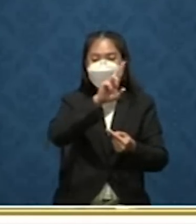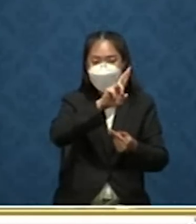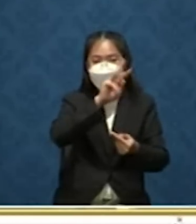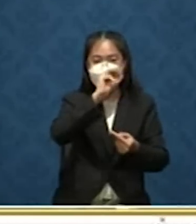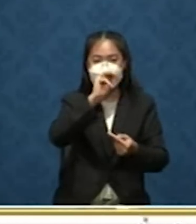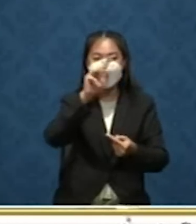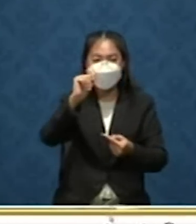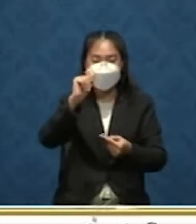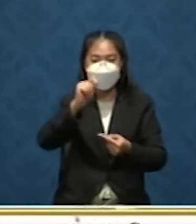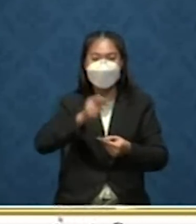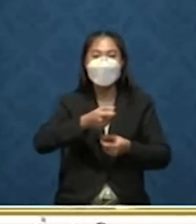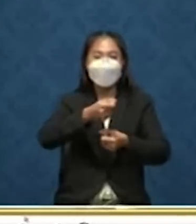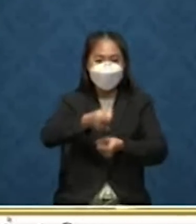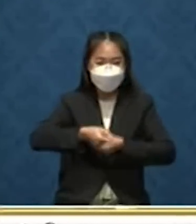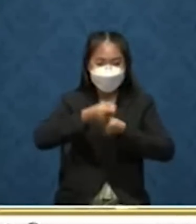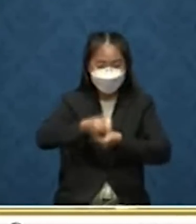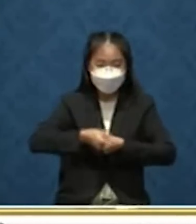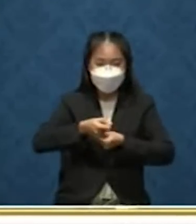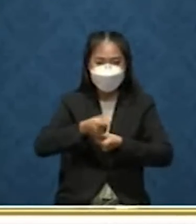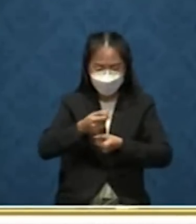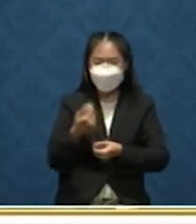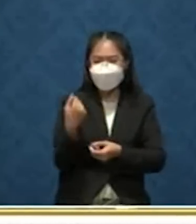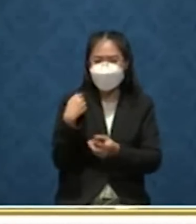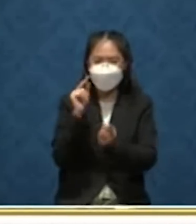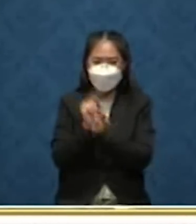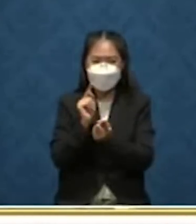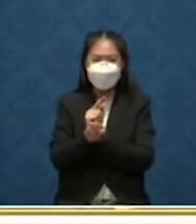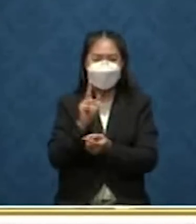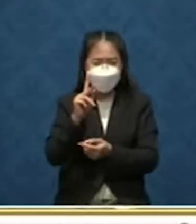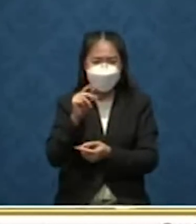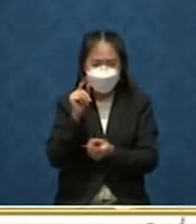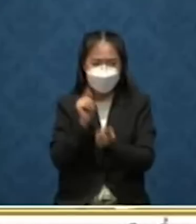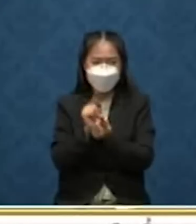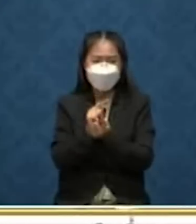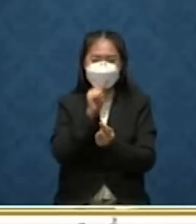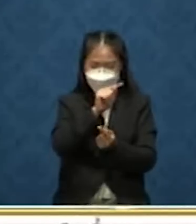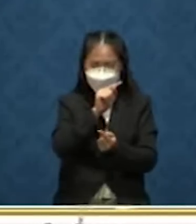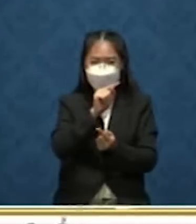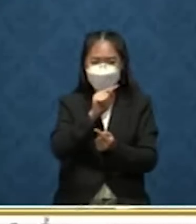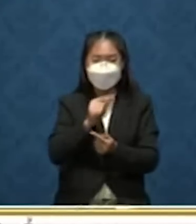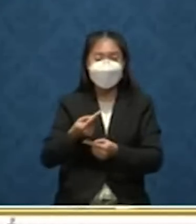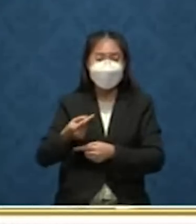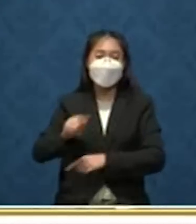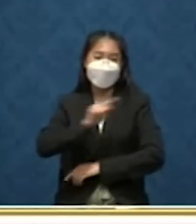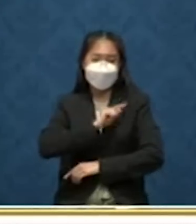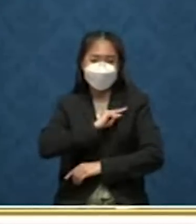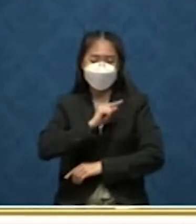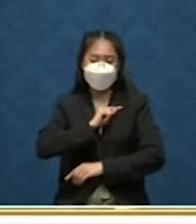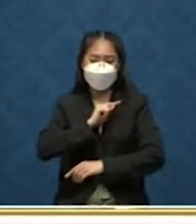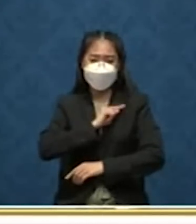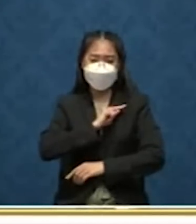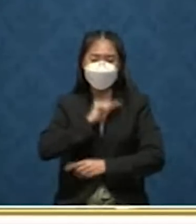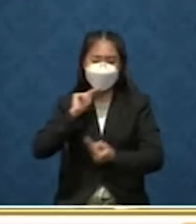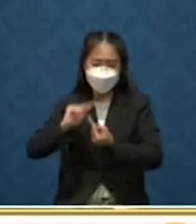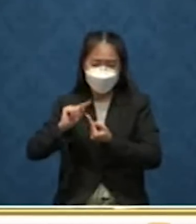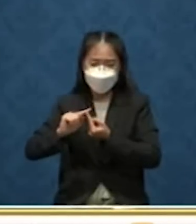มีชื่อเสียงที่รู้กันดีในทางปฏิบัหล ครั้งว่าเขามีฐานะเป็นมือ เป็นไม้ให้กับผลเอกประว